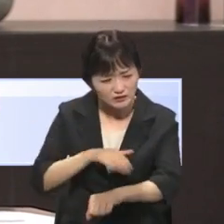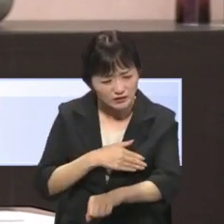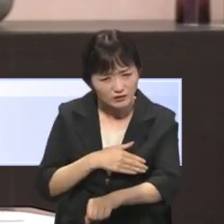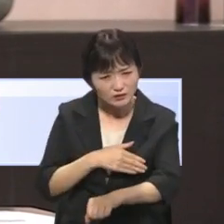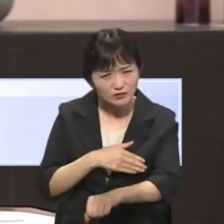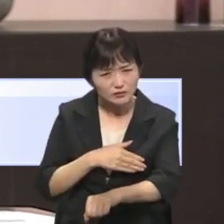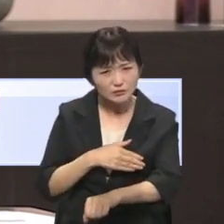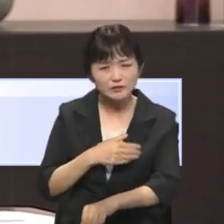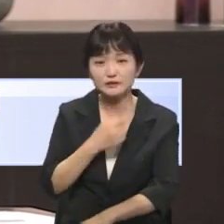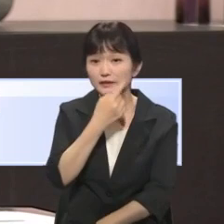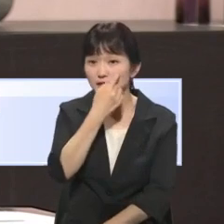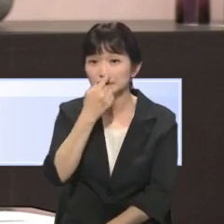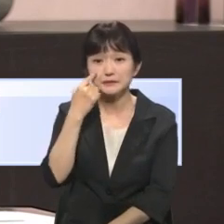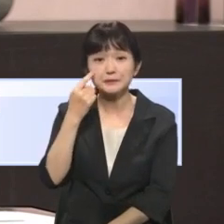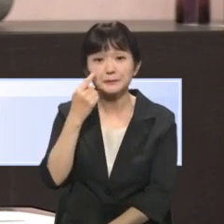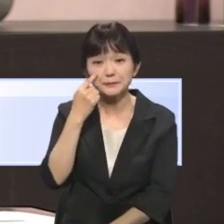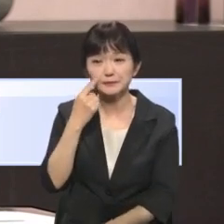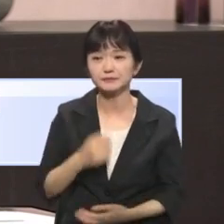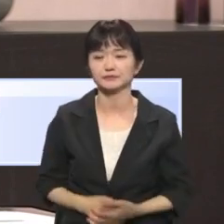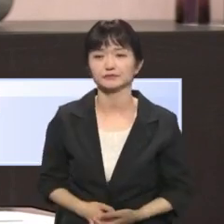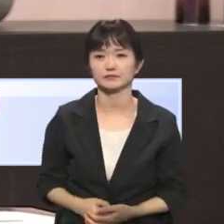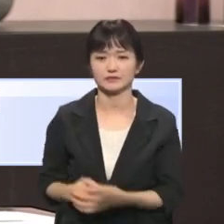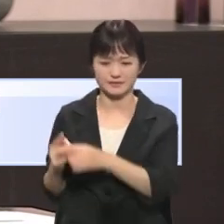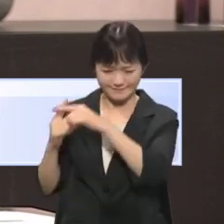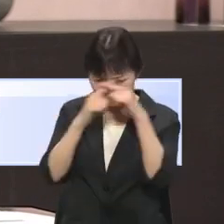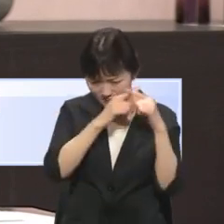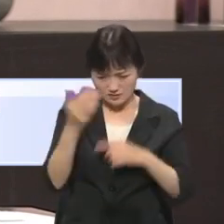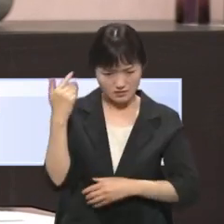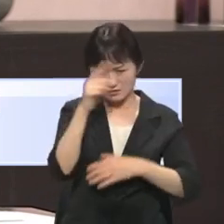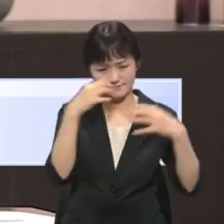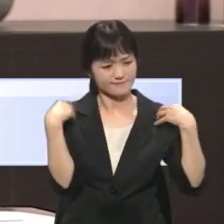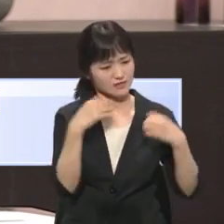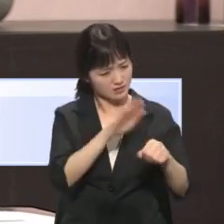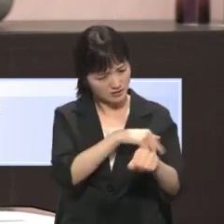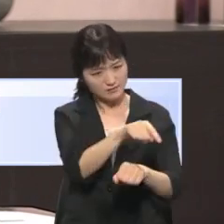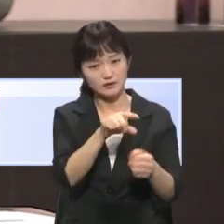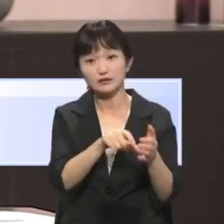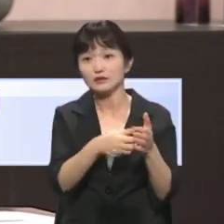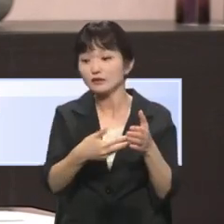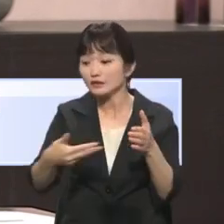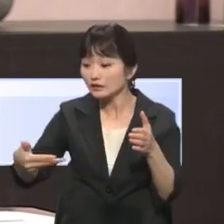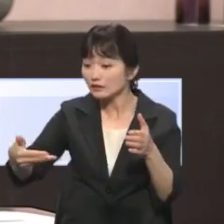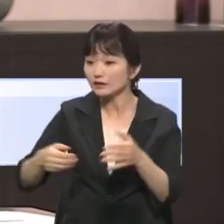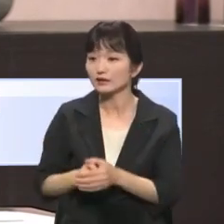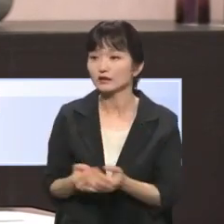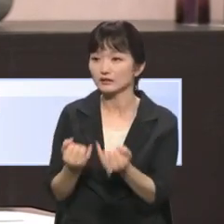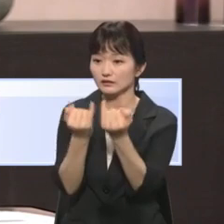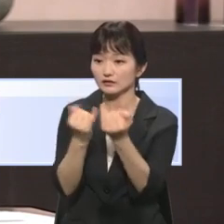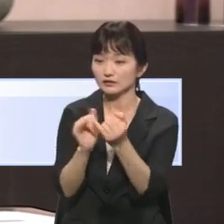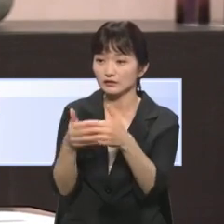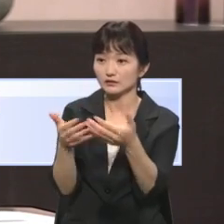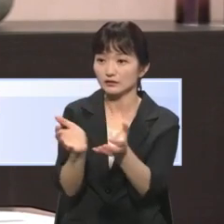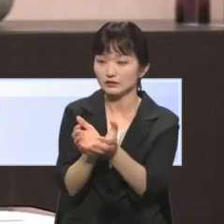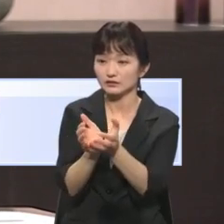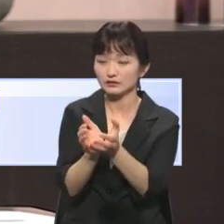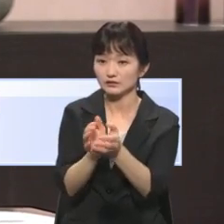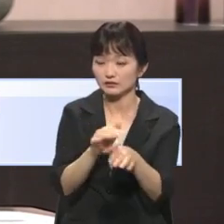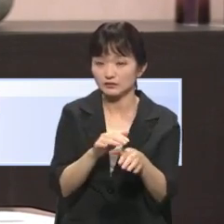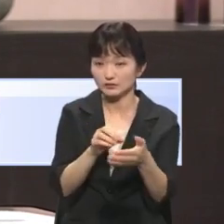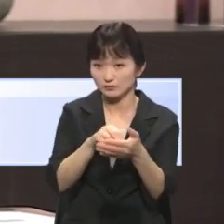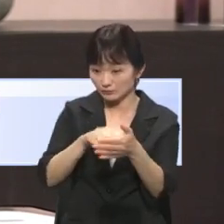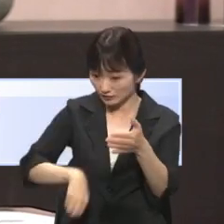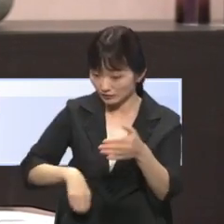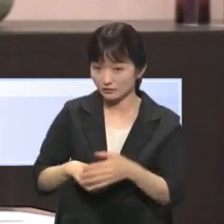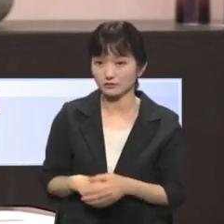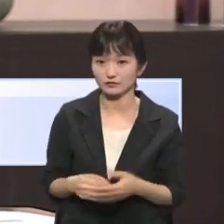것이 순서였는데 무조건 전정부 생각을 하고 그러다가 조금 지나니까 이제 여가부터 쏙 빠졌어요 장관들 세